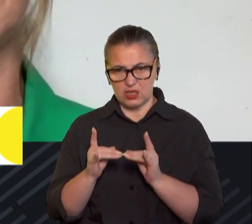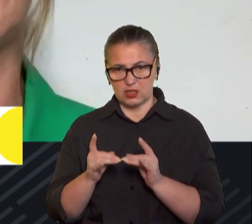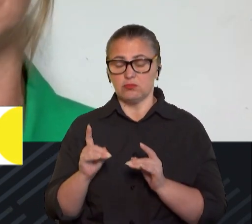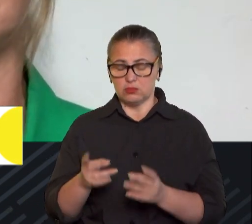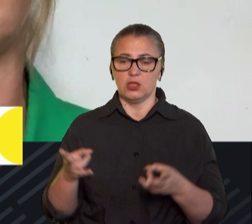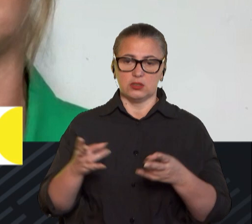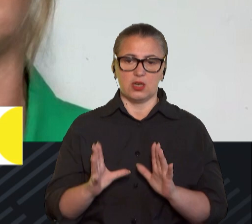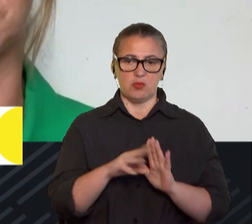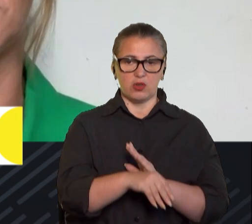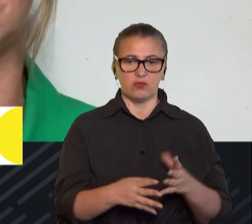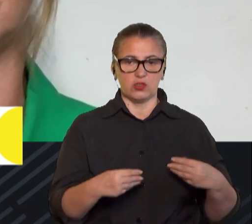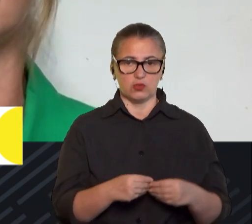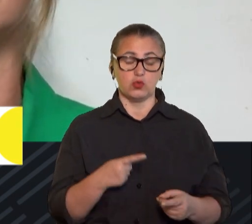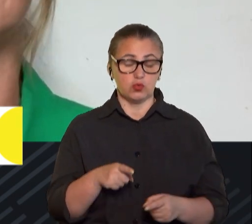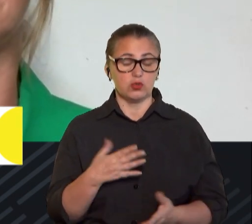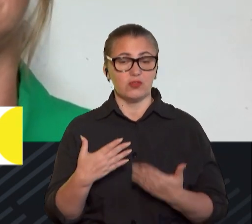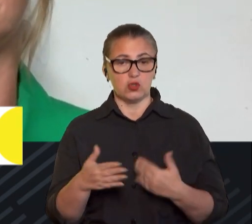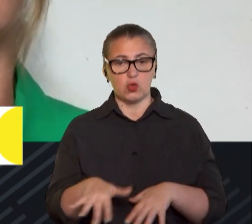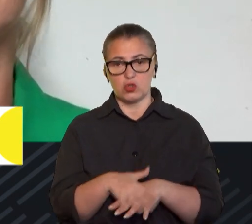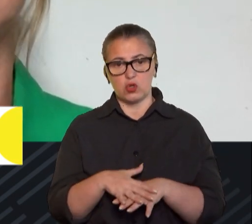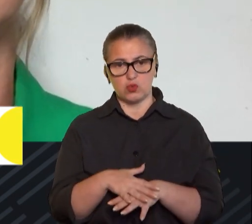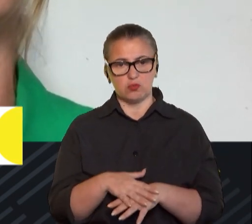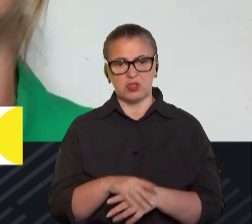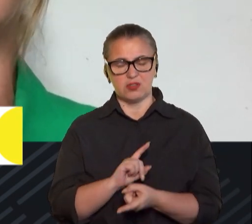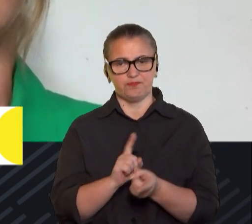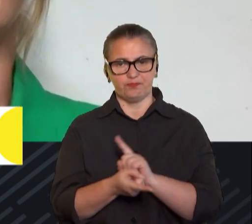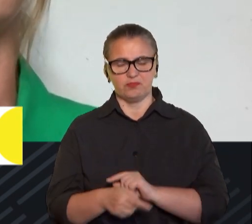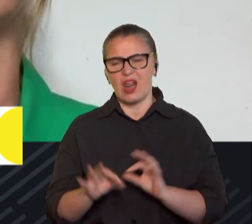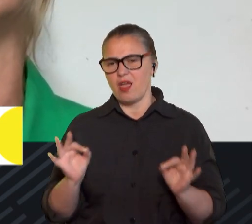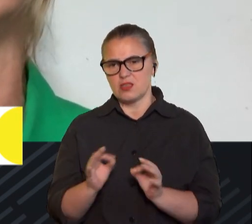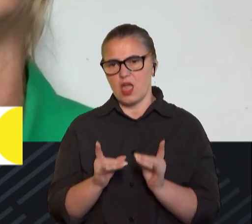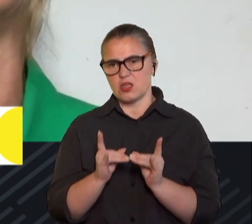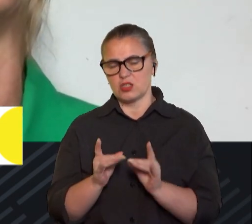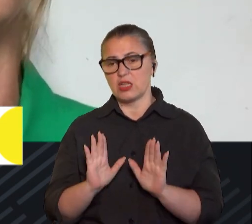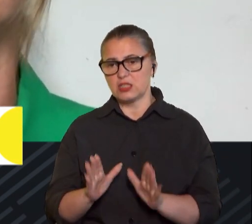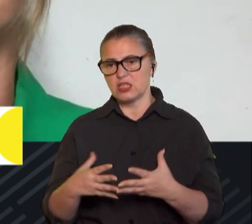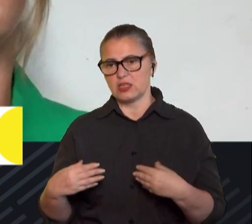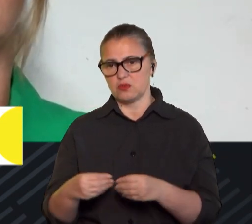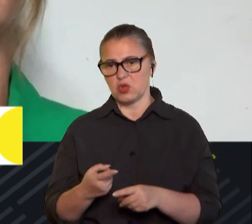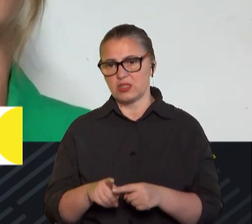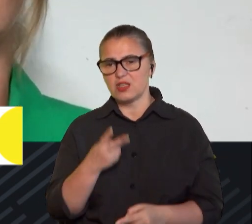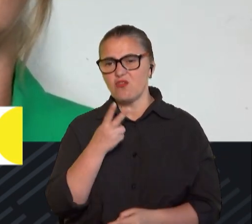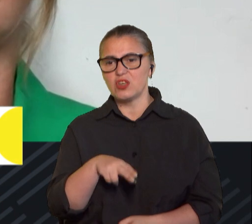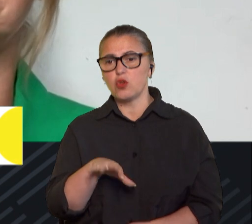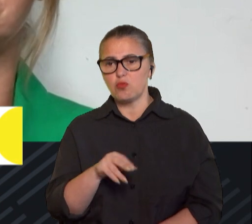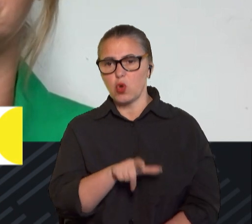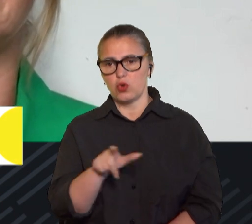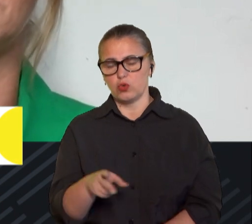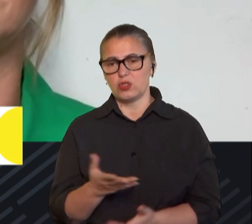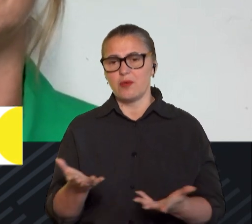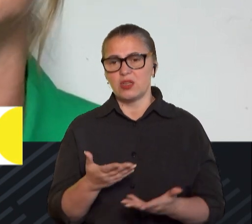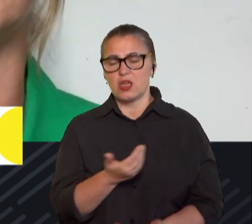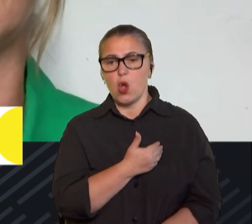ставлення суспільства до цього вже однозначно ніколи не зміниться. Ніяких інтернатів, лише родина, і це видно по людям, які